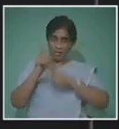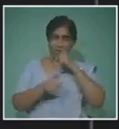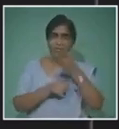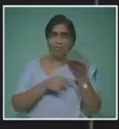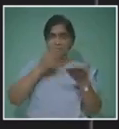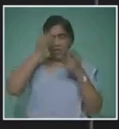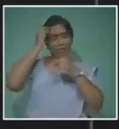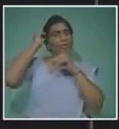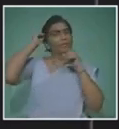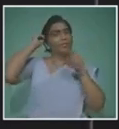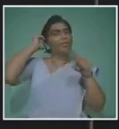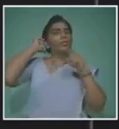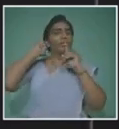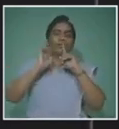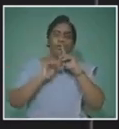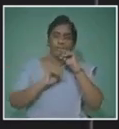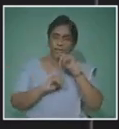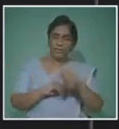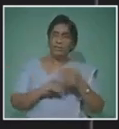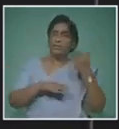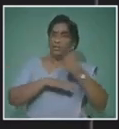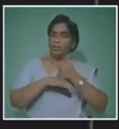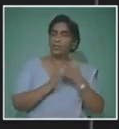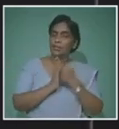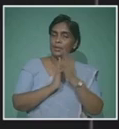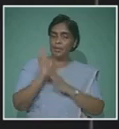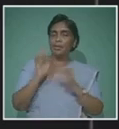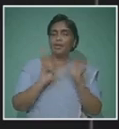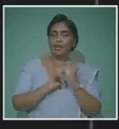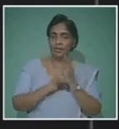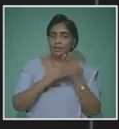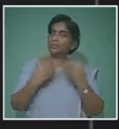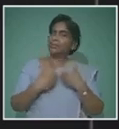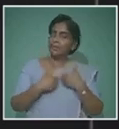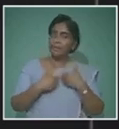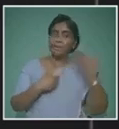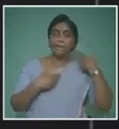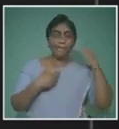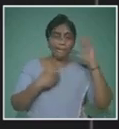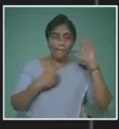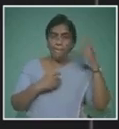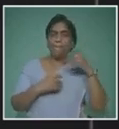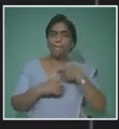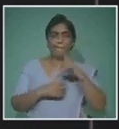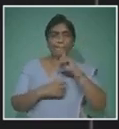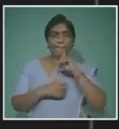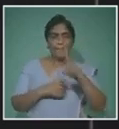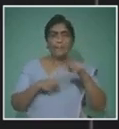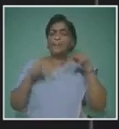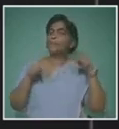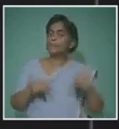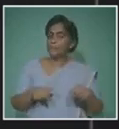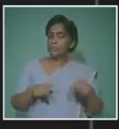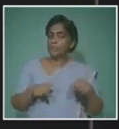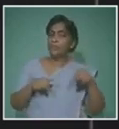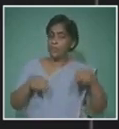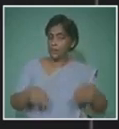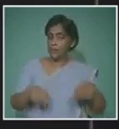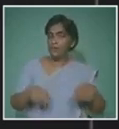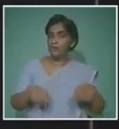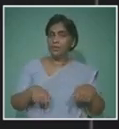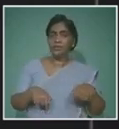කරන්නේ. එනිසා මුලාසනේ ගරු මන්ත්‍රීතුමනි අපි විශේෂයෙන්ම කියන්න ඕන දැන් මේ මේ